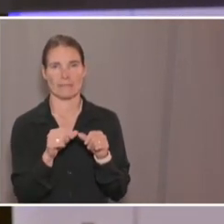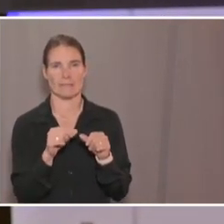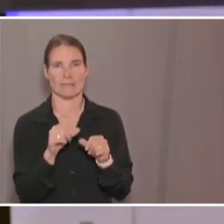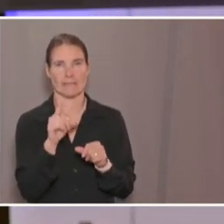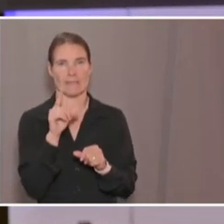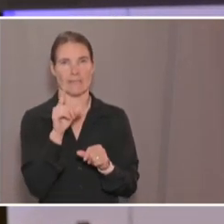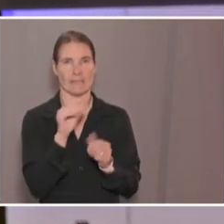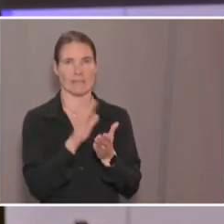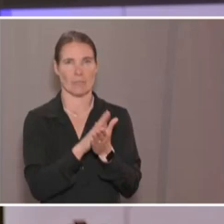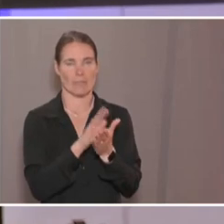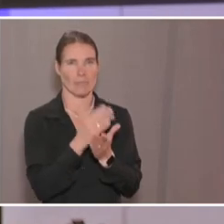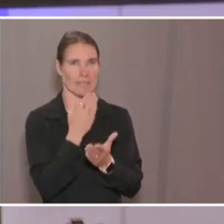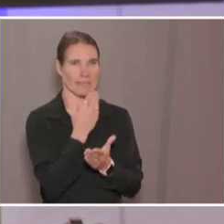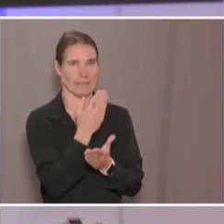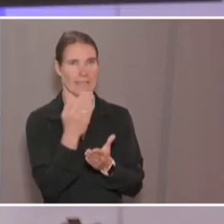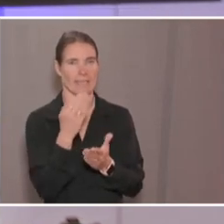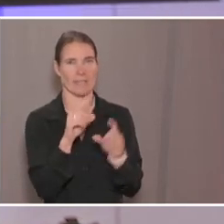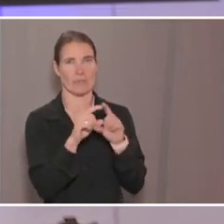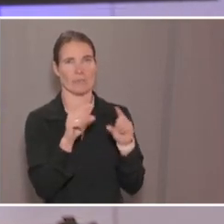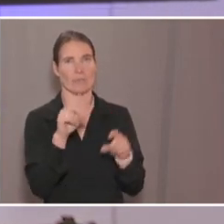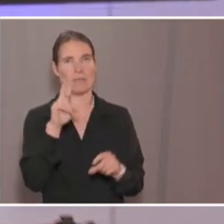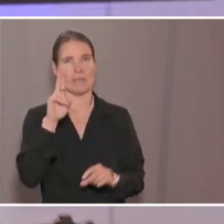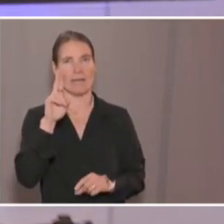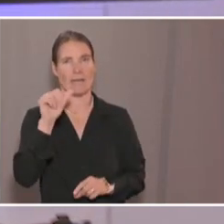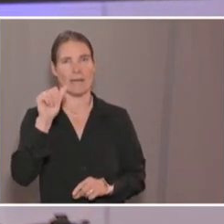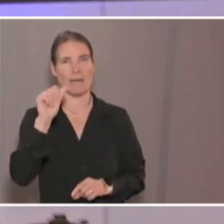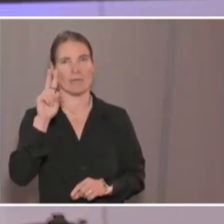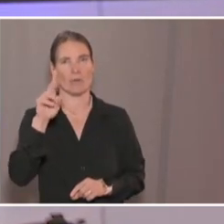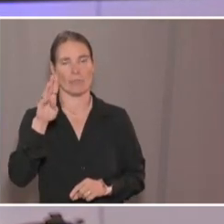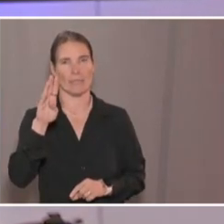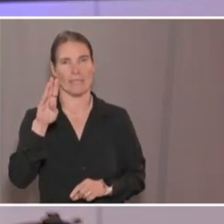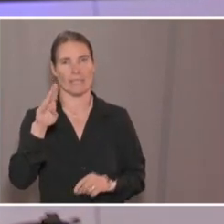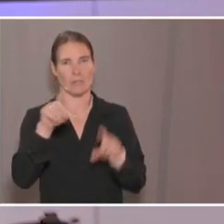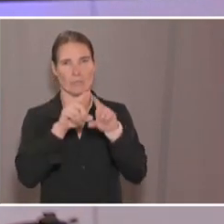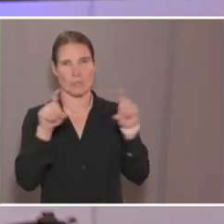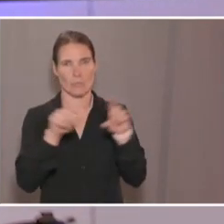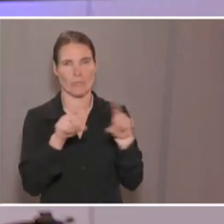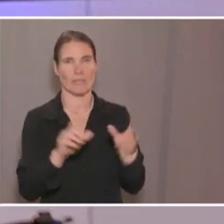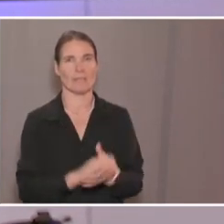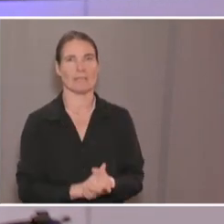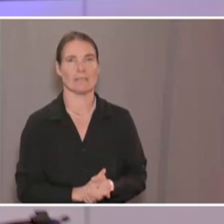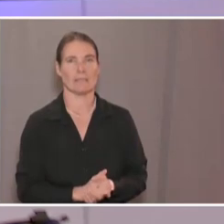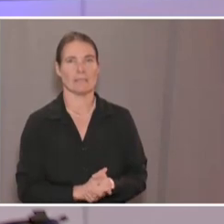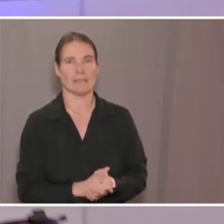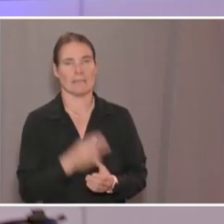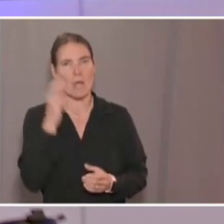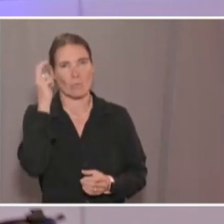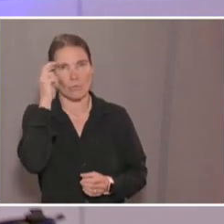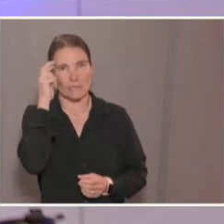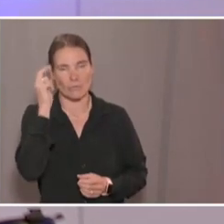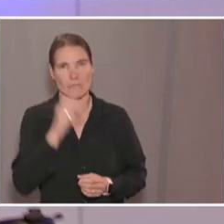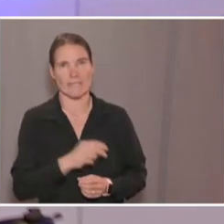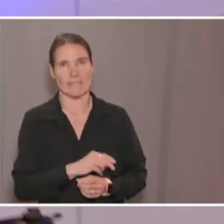mir zum einen der Dank an die Firma AVT Plus Media Service, die draußen im Ü-Wagen sitzen und uns sehr professionell